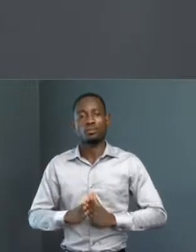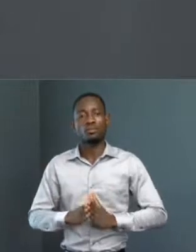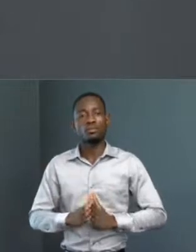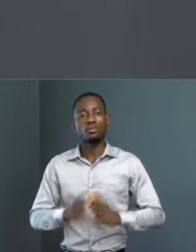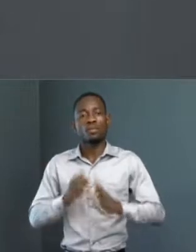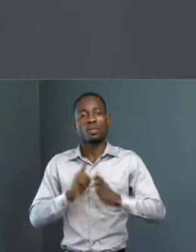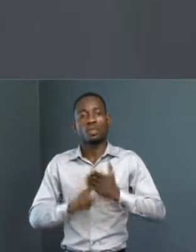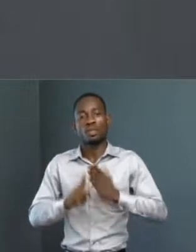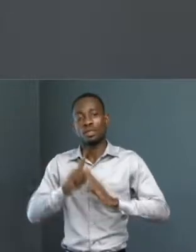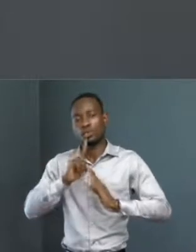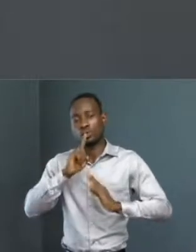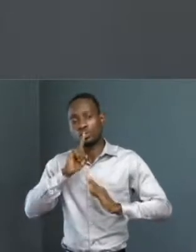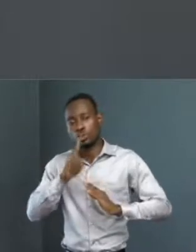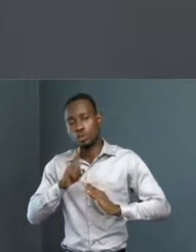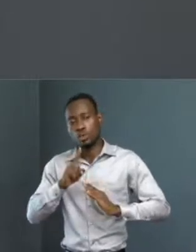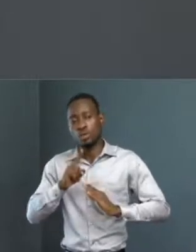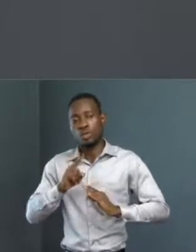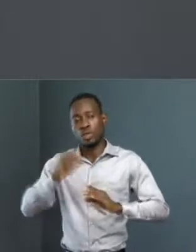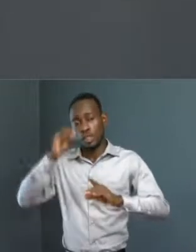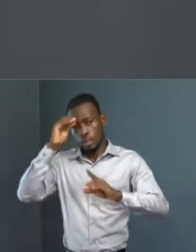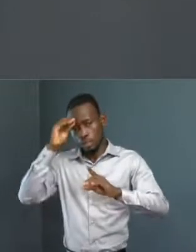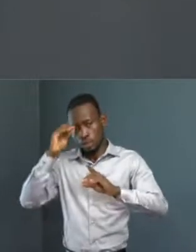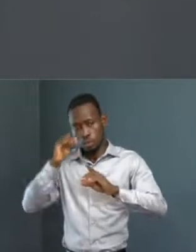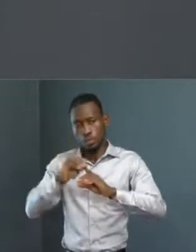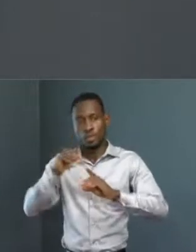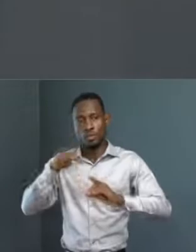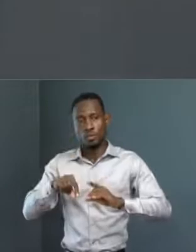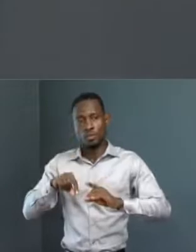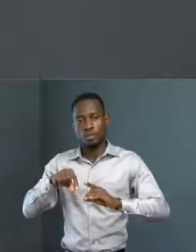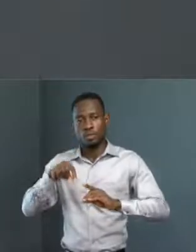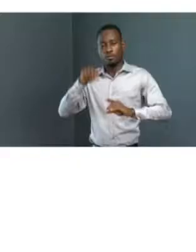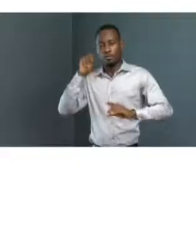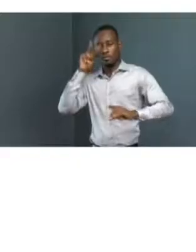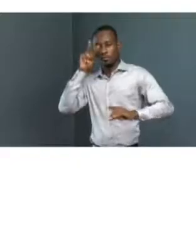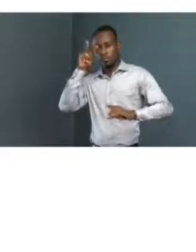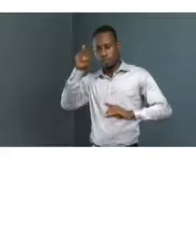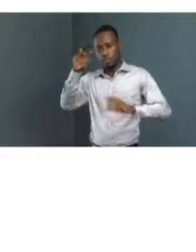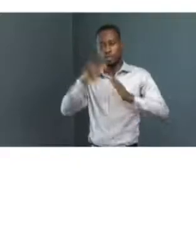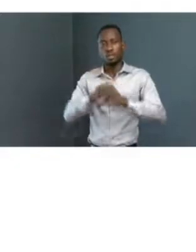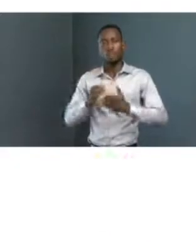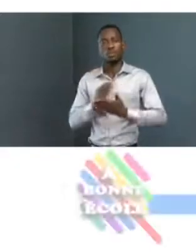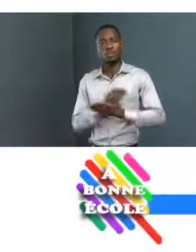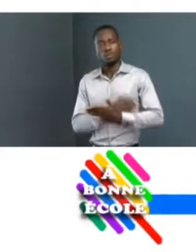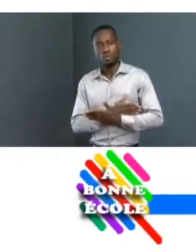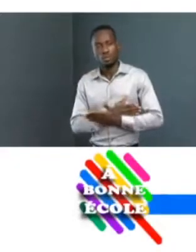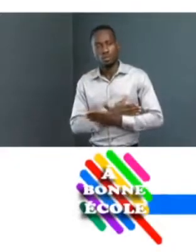Quels sont les objectifs que vise cette leçon?